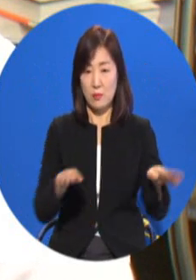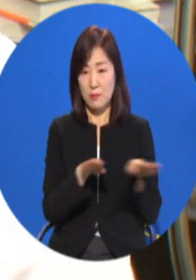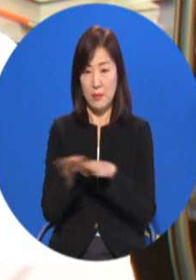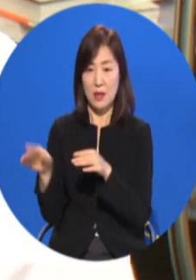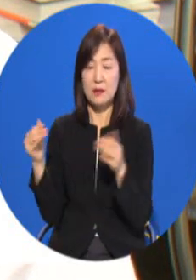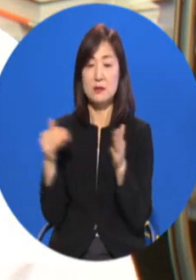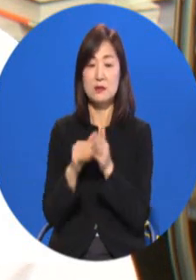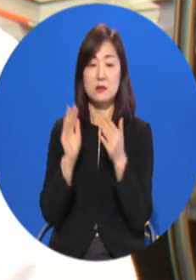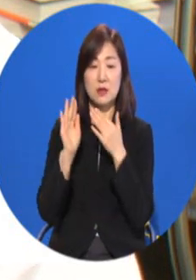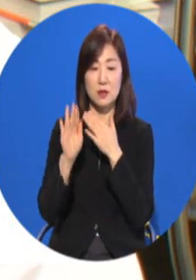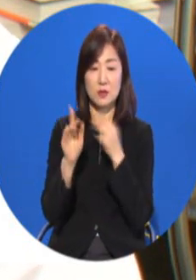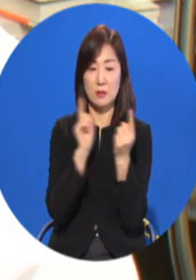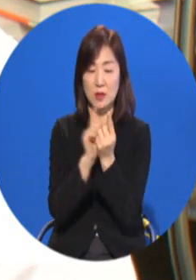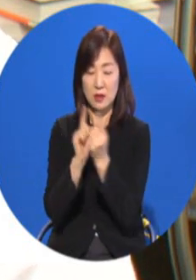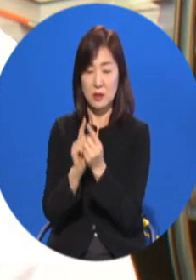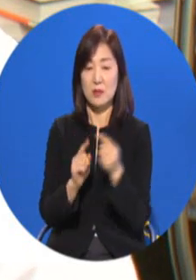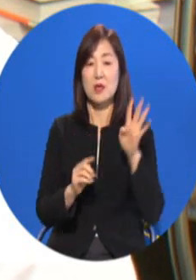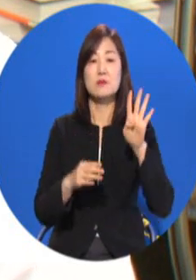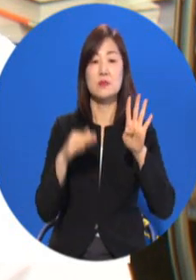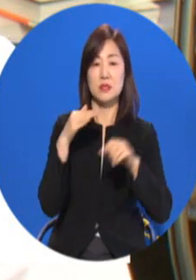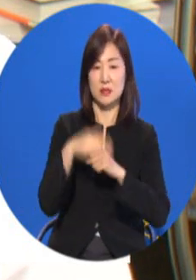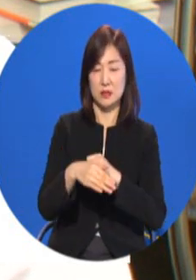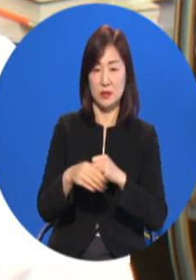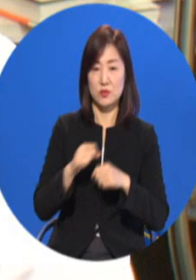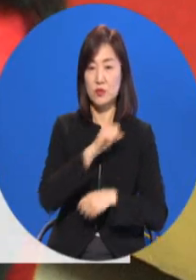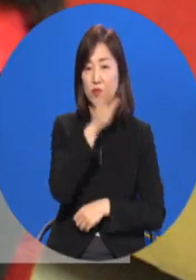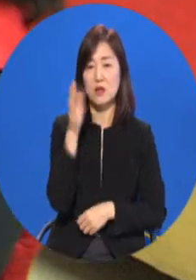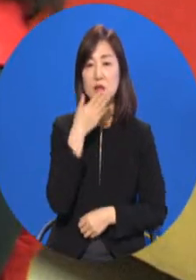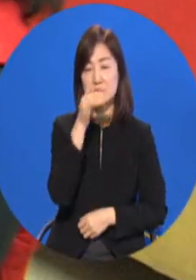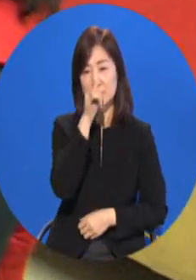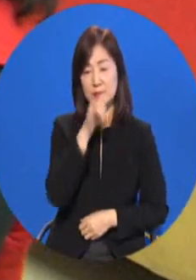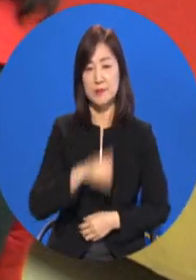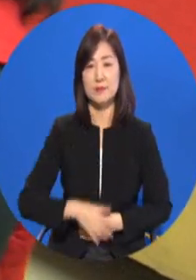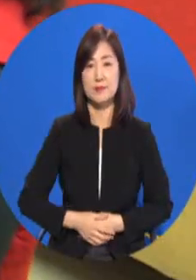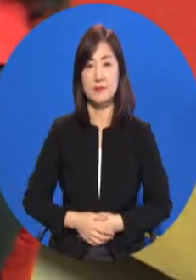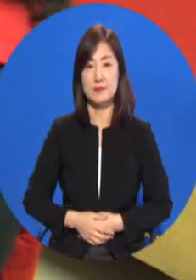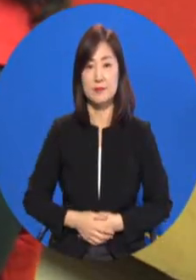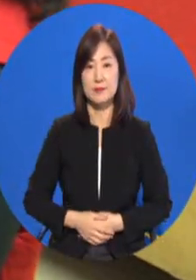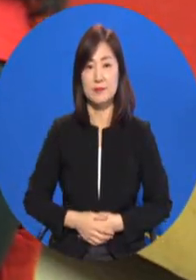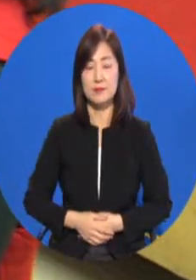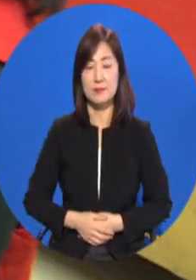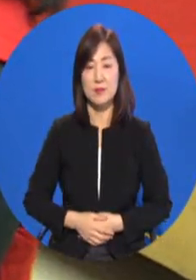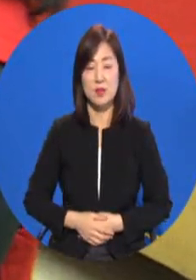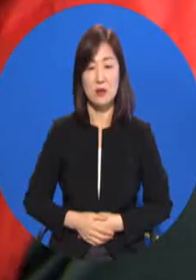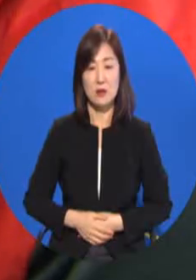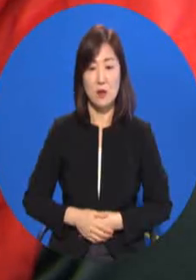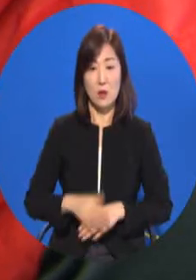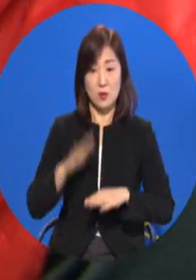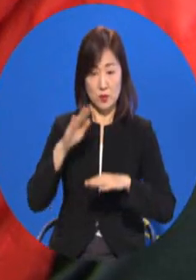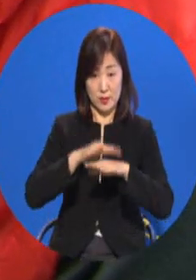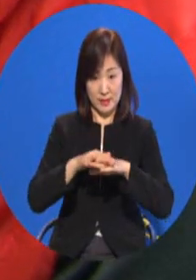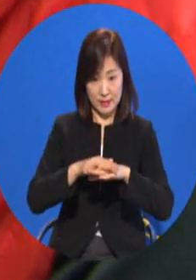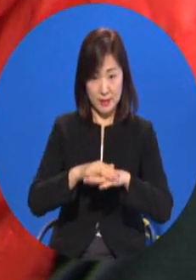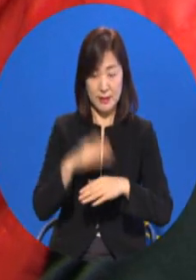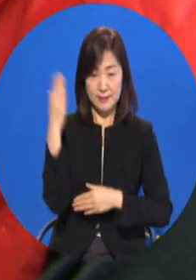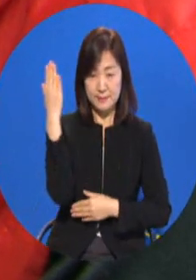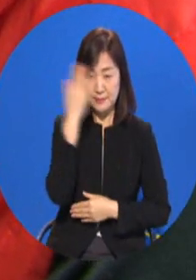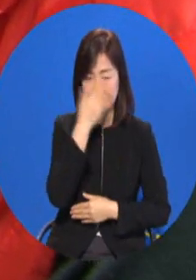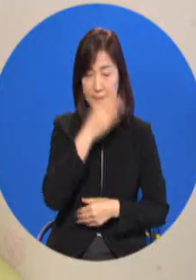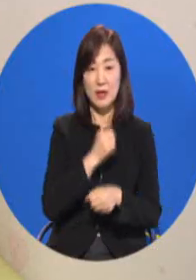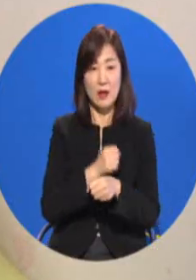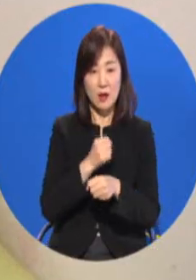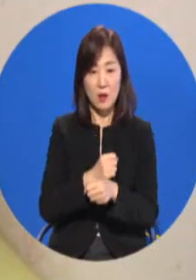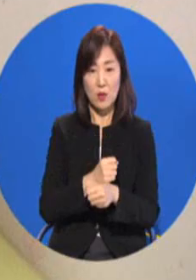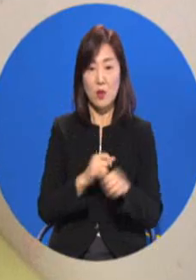만나게 되면 B타입 유행할 가능성이 굉장히 높습니다. 보건당국은 손 씻기든 개인위생을 철저히 하고